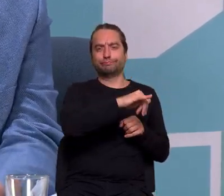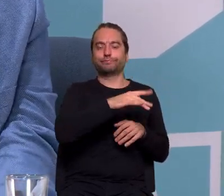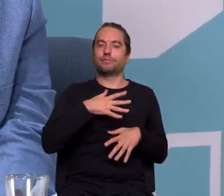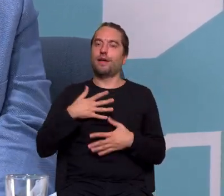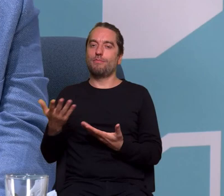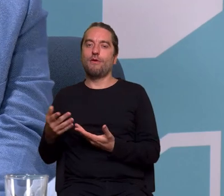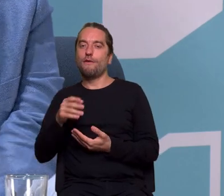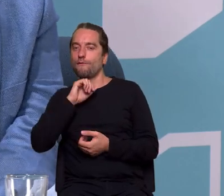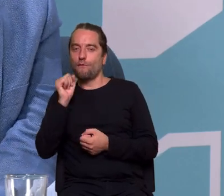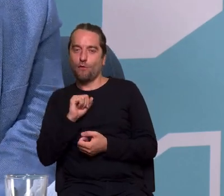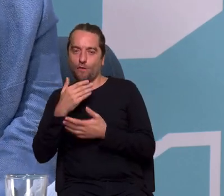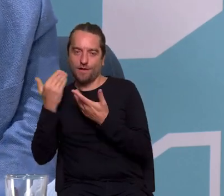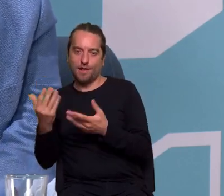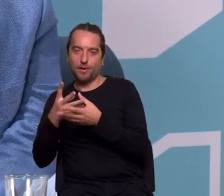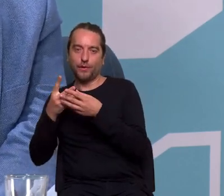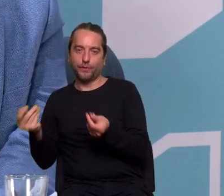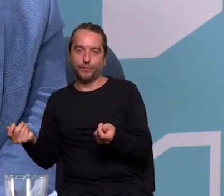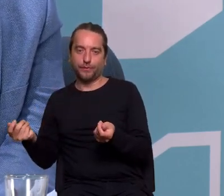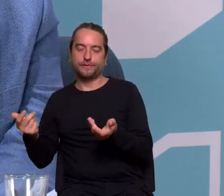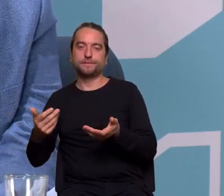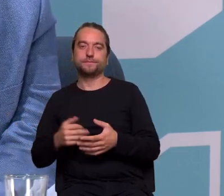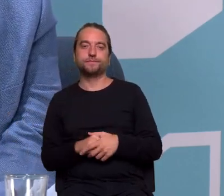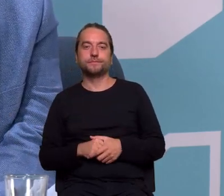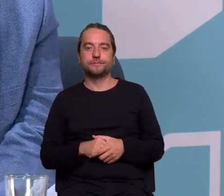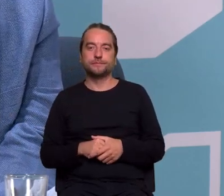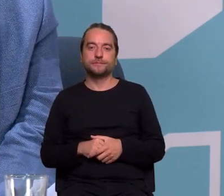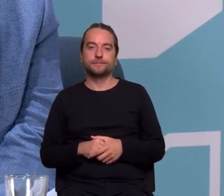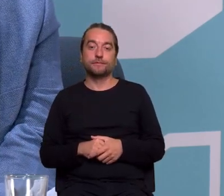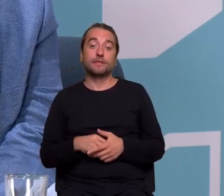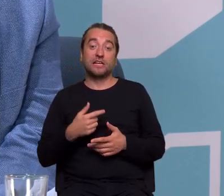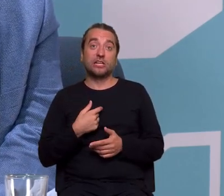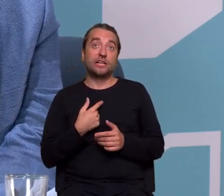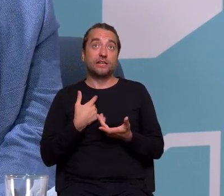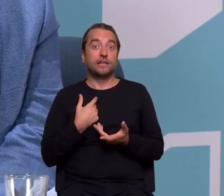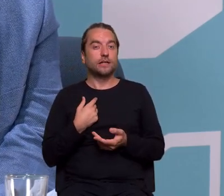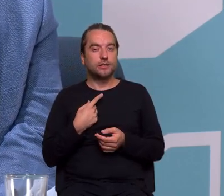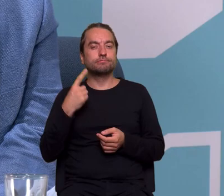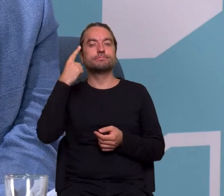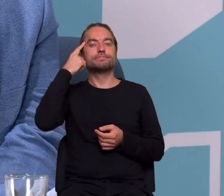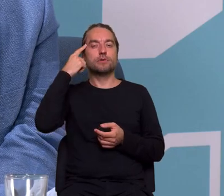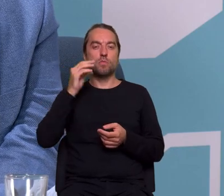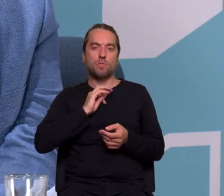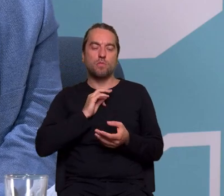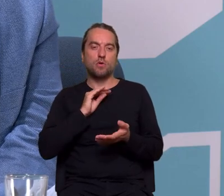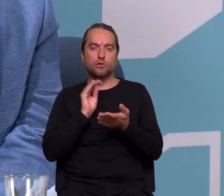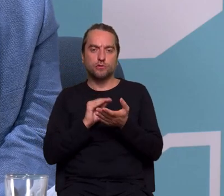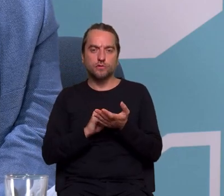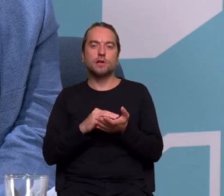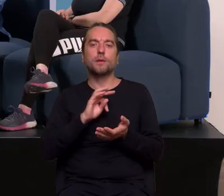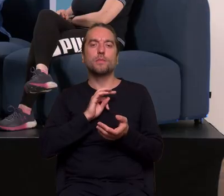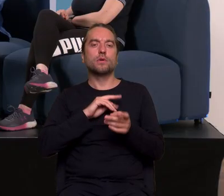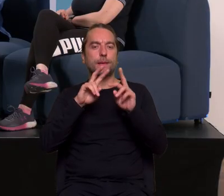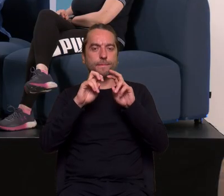w ogóle. I teraz, gdybym się miał odnieść do jakichś takich własnych doświadczeń, czy do badań, które ja robiłem, a prowadziłem